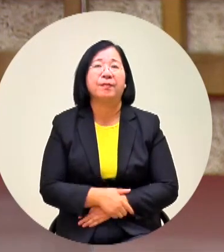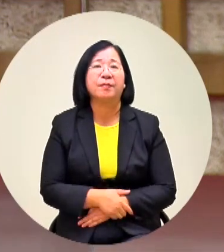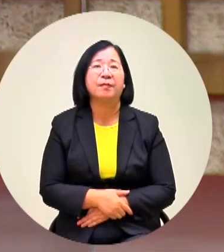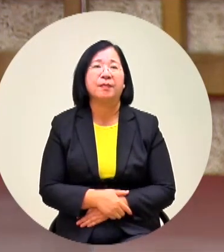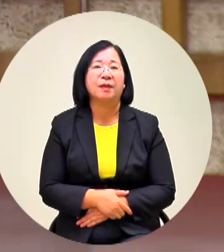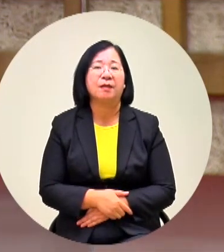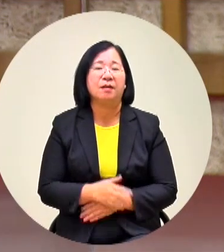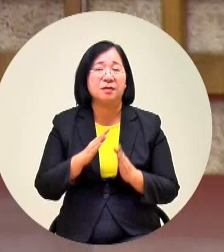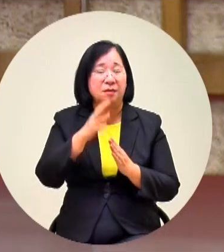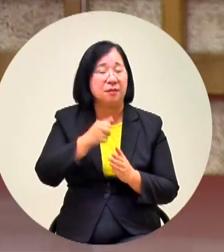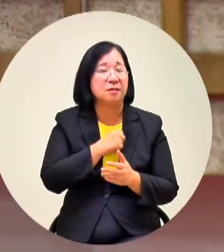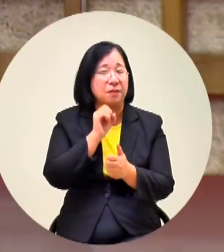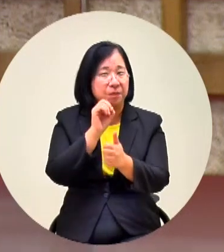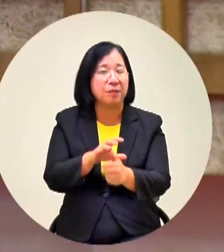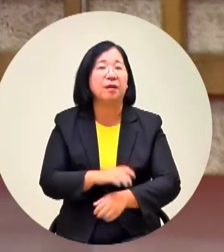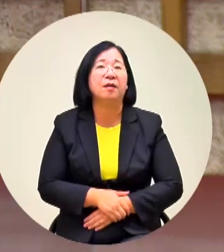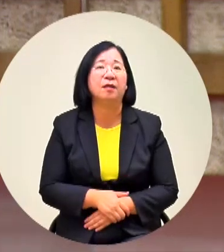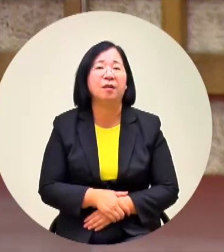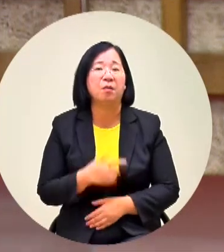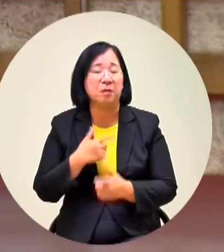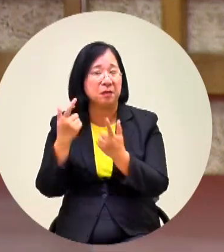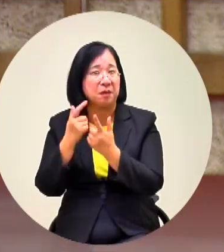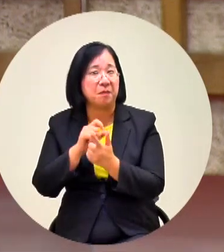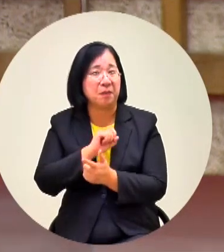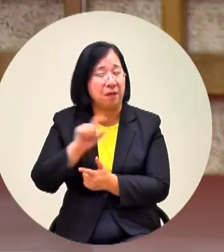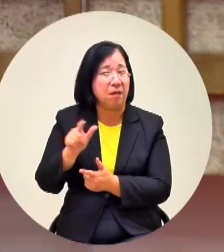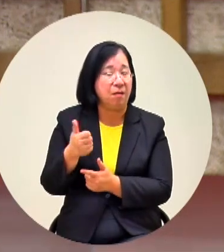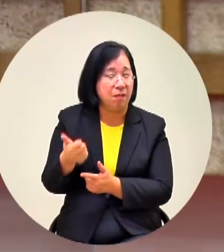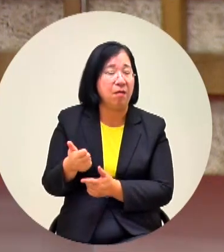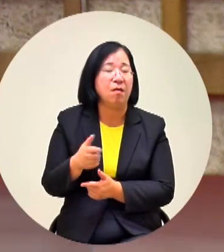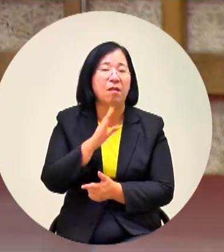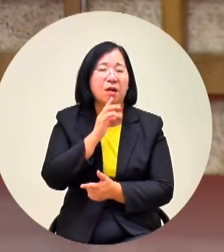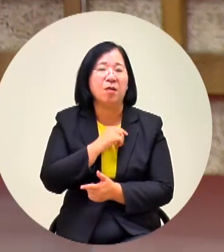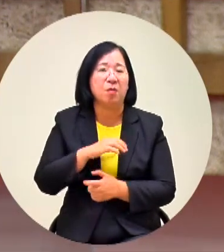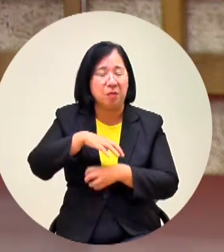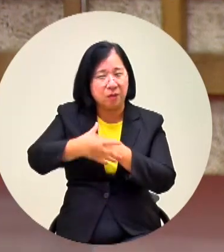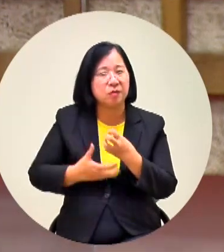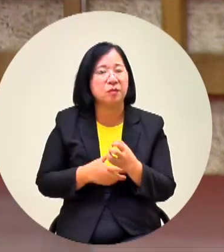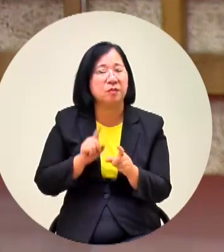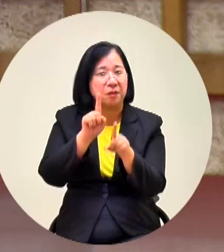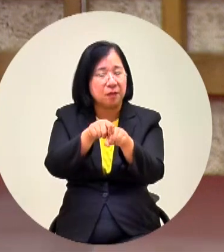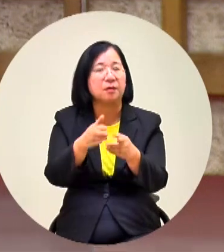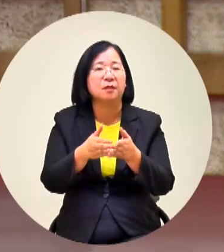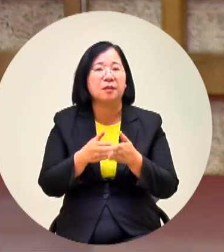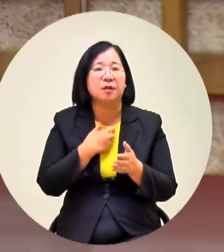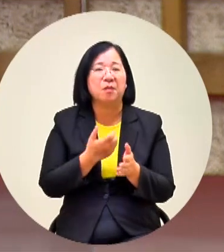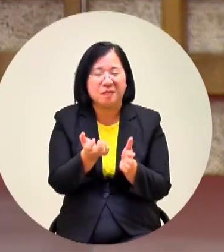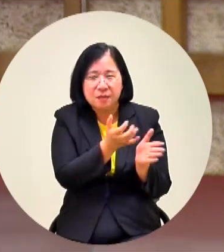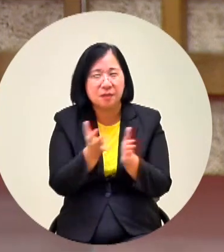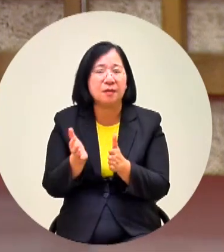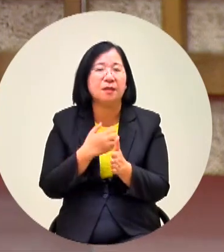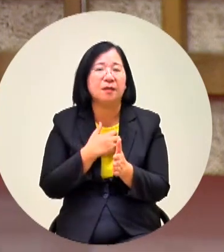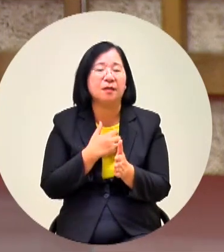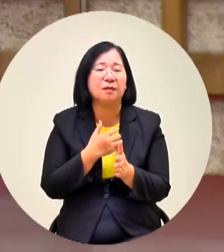超过台北的话，我们要跟上全球的这个脚步，跟上全球的潮流，我们要超前部署，弯道超车。请市